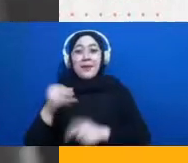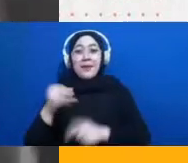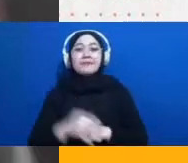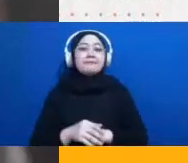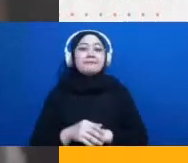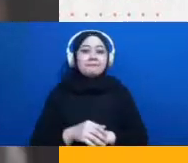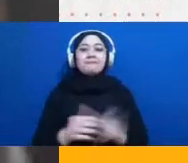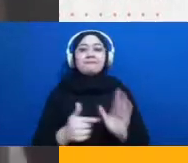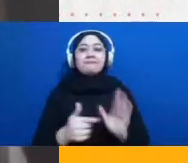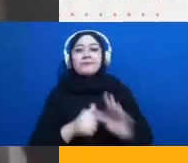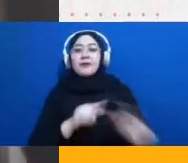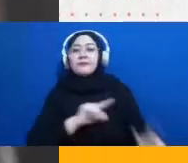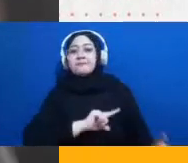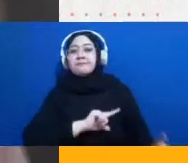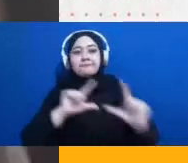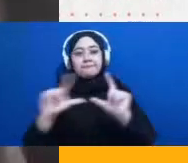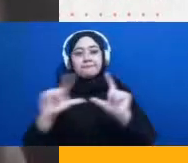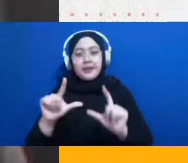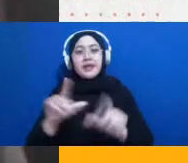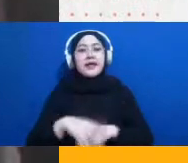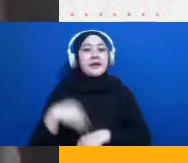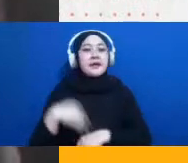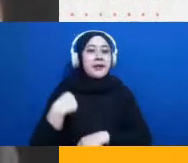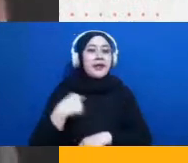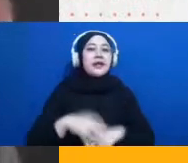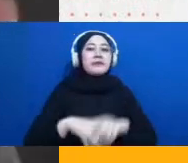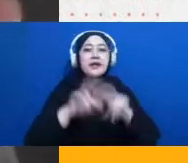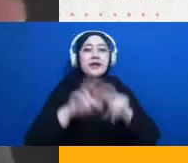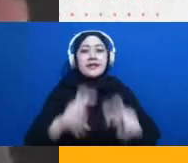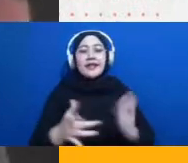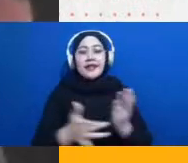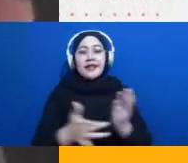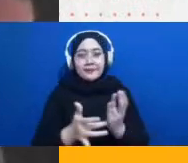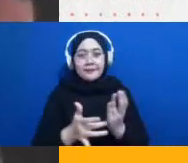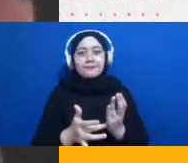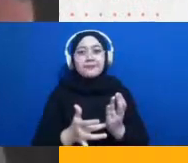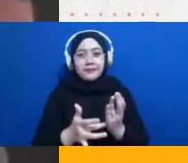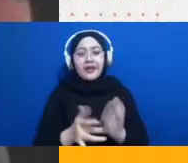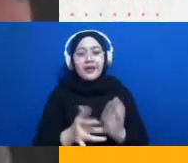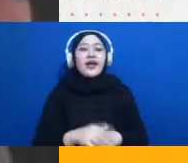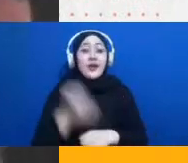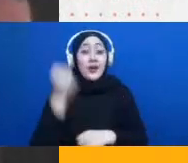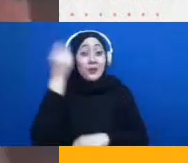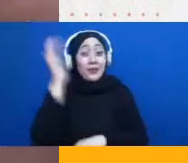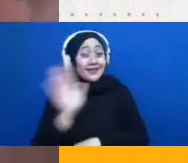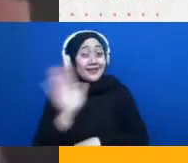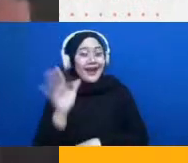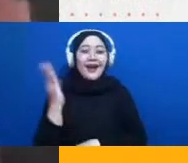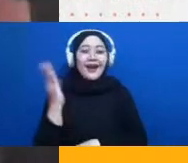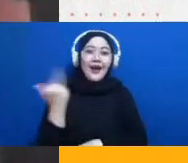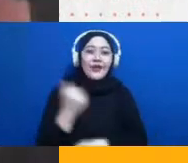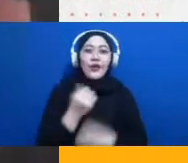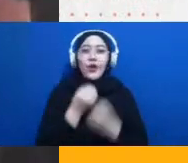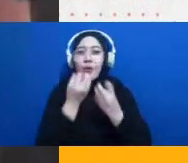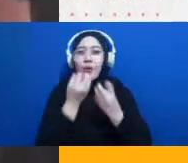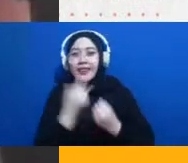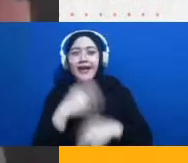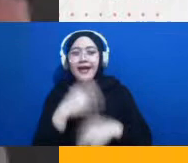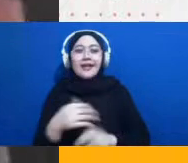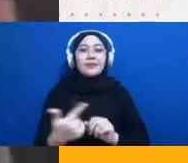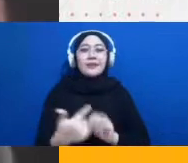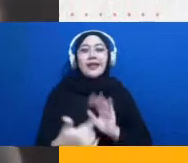kanal YouTube Mitra Studi Kemendikbud. Jangan lupa untuk di-follow, like, subscribe, dan juga komen, serta aktifkan lonceng